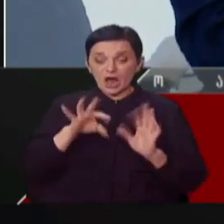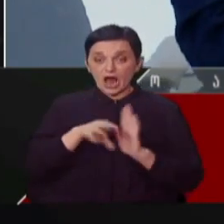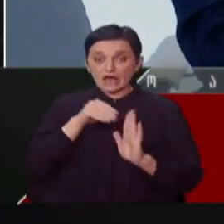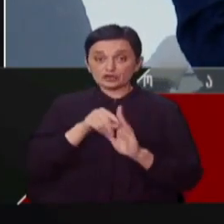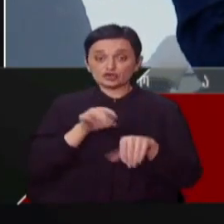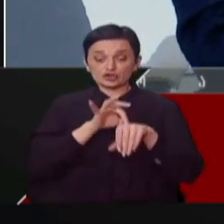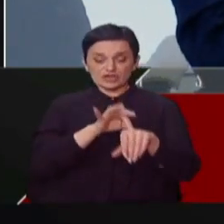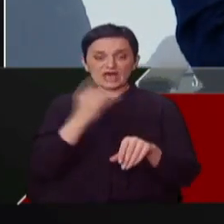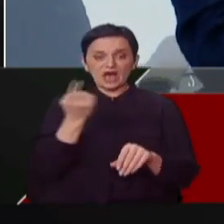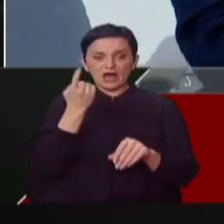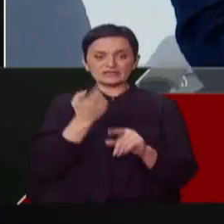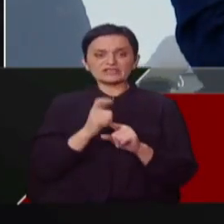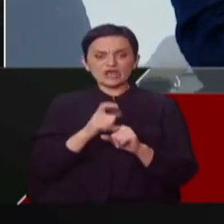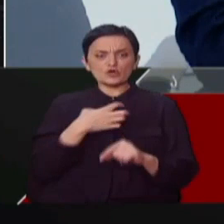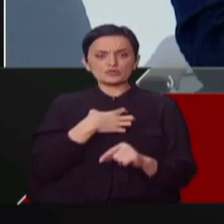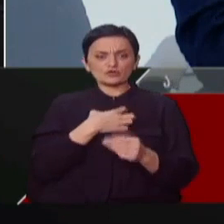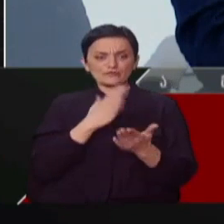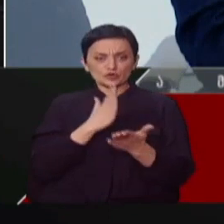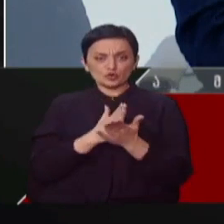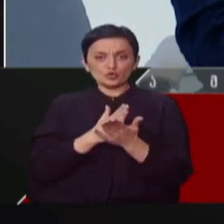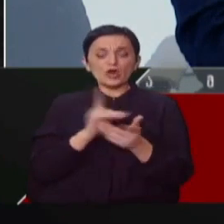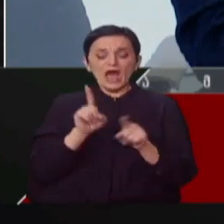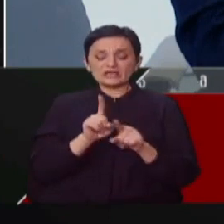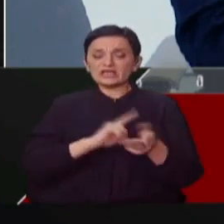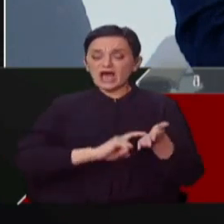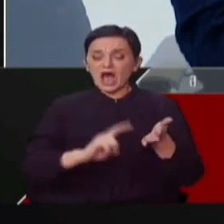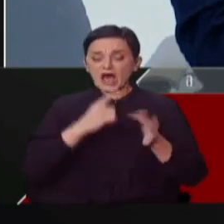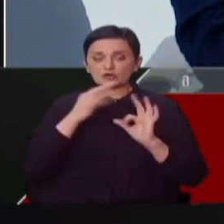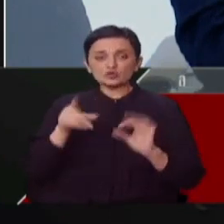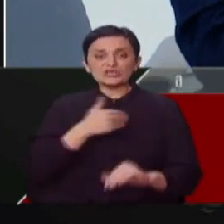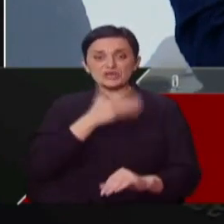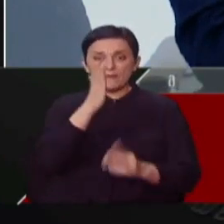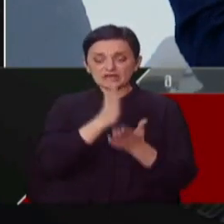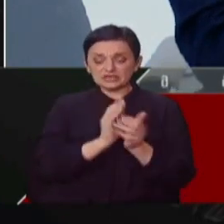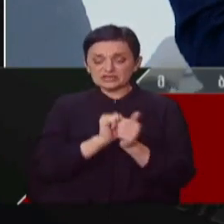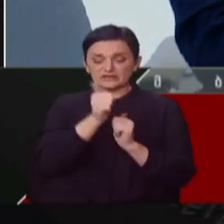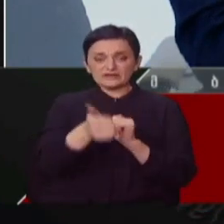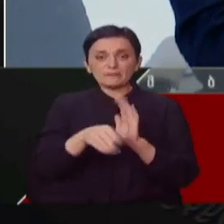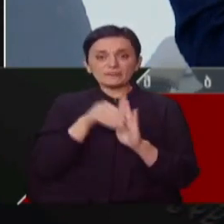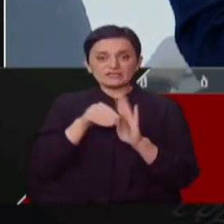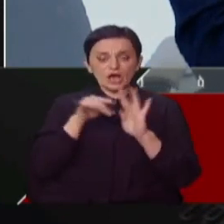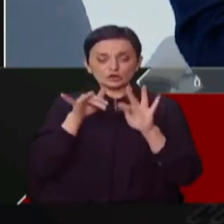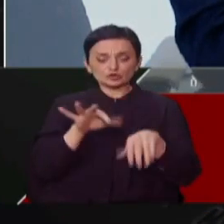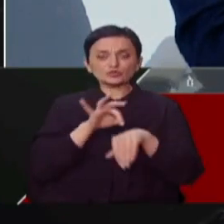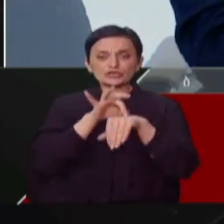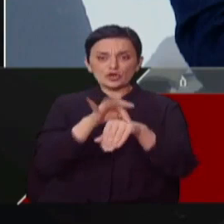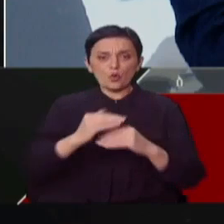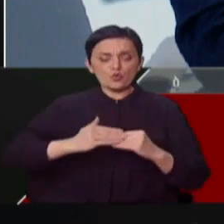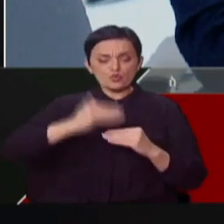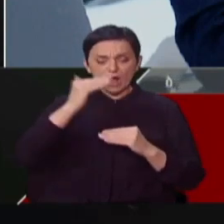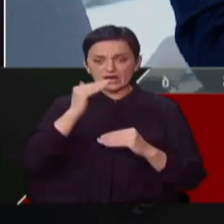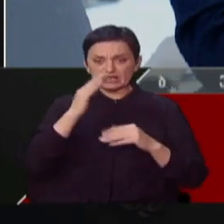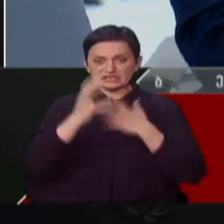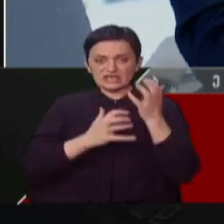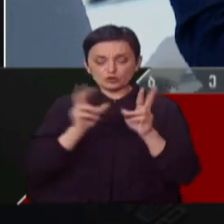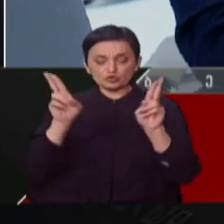არჩევნების ჩატარების ხარისხი ძალიან მნიშვნელოვანია და მან ასევე ხაზი გაუსვა, რომ ის იმედოვნებს, რომ წინა საარჩევნო კამპანიას ჩატარდება უმაღლესი